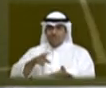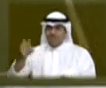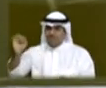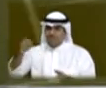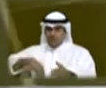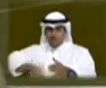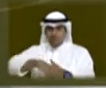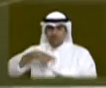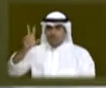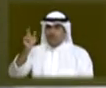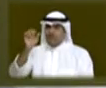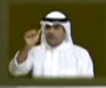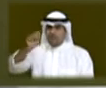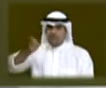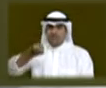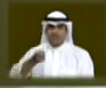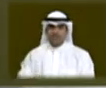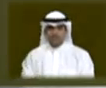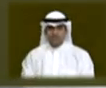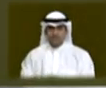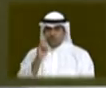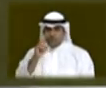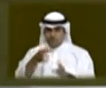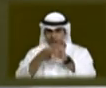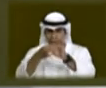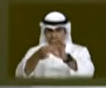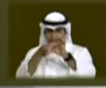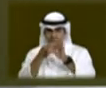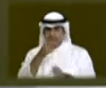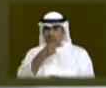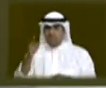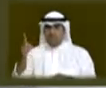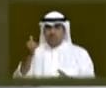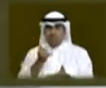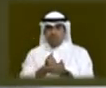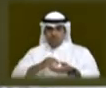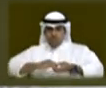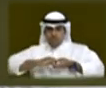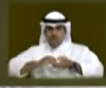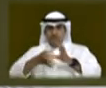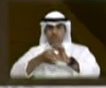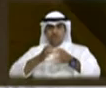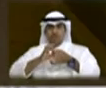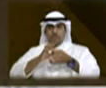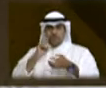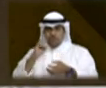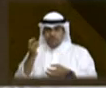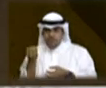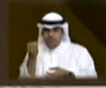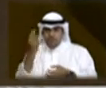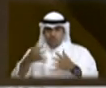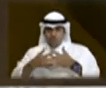التنسيق المميز بين كوادر وزارتي الشباب والتربية واتحاد الجمعيات ساهم بإنجاح المشروع بشكل